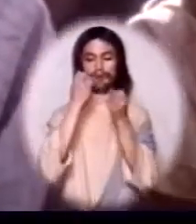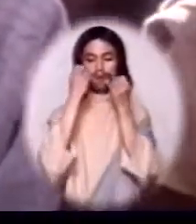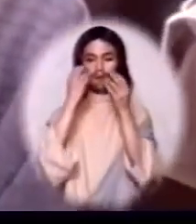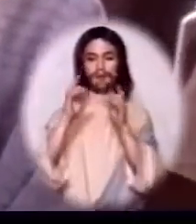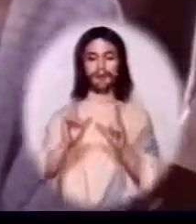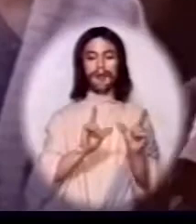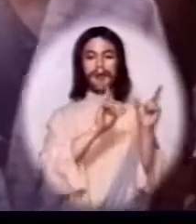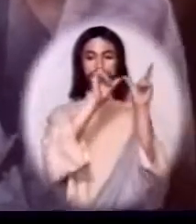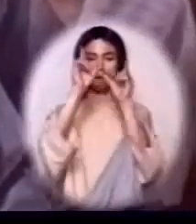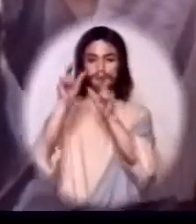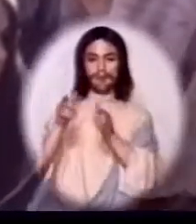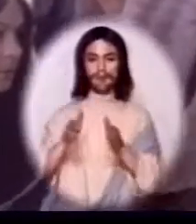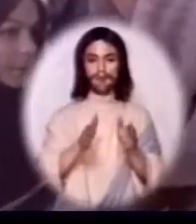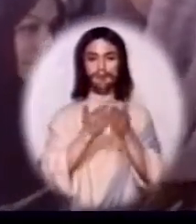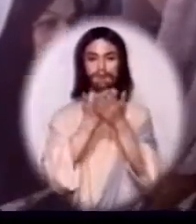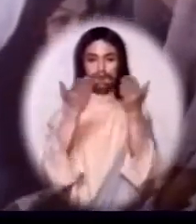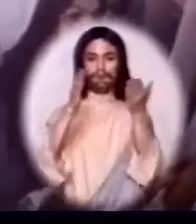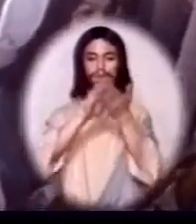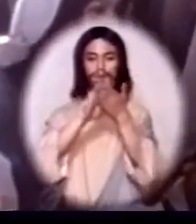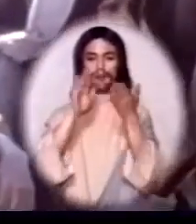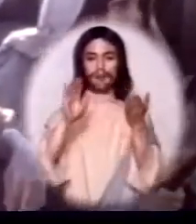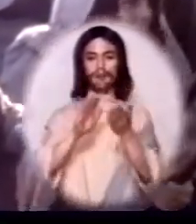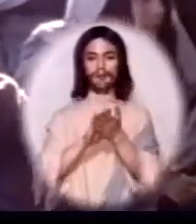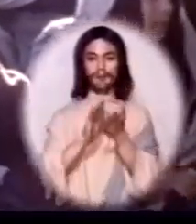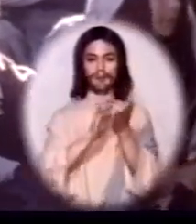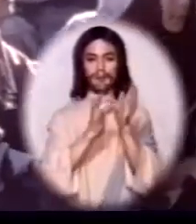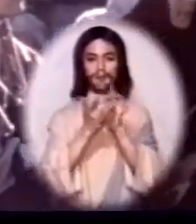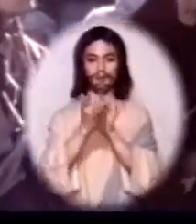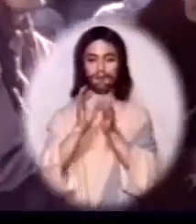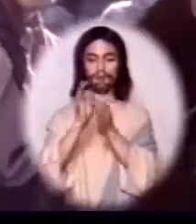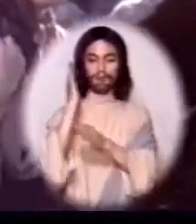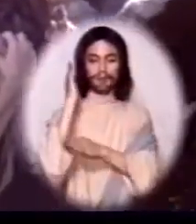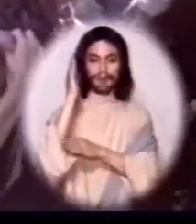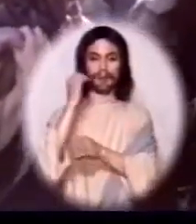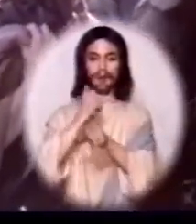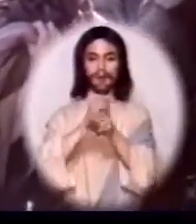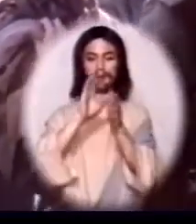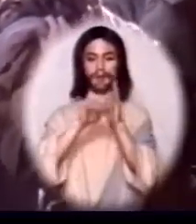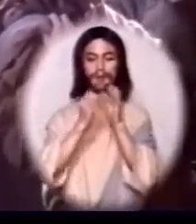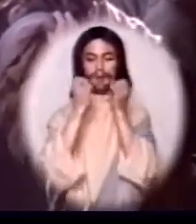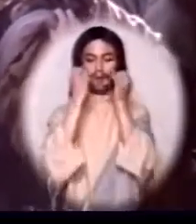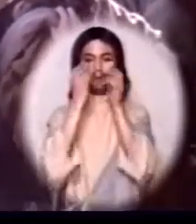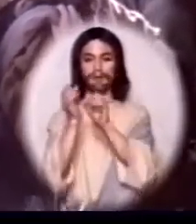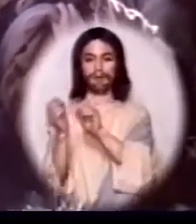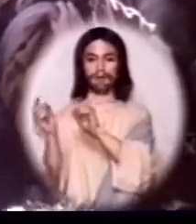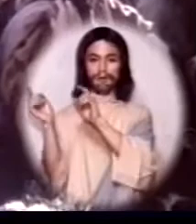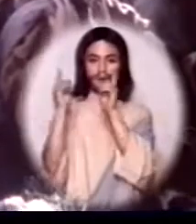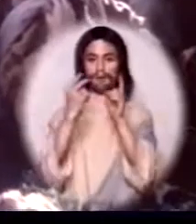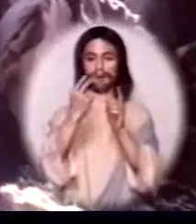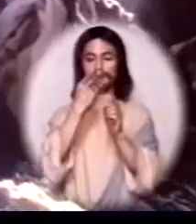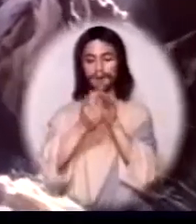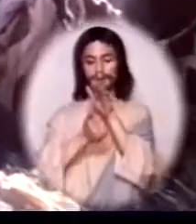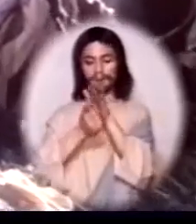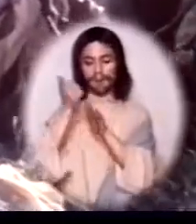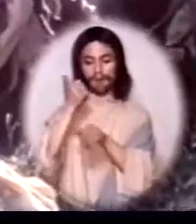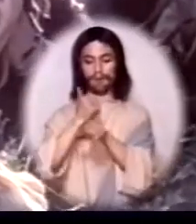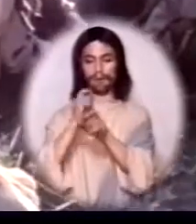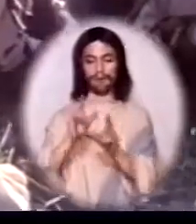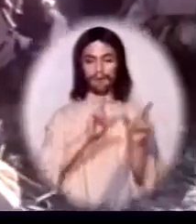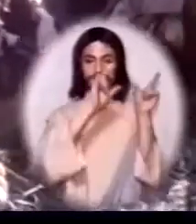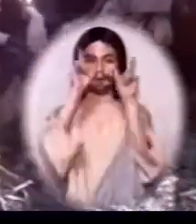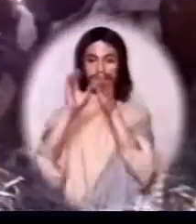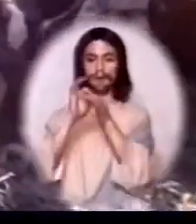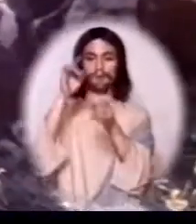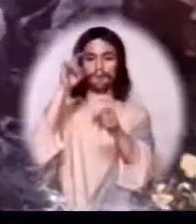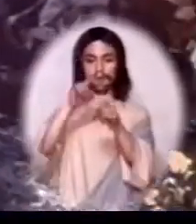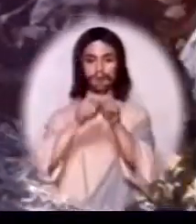용서와 새로운 삶의 길을 줍니다. 그의 메시지가 가는 곳마다 새로운 생명과 새로운 희망과